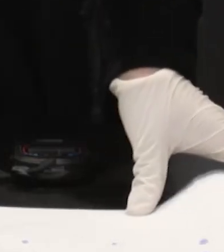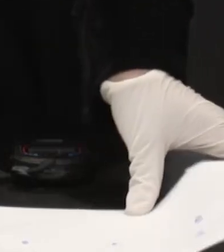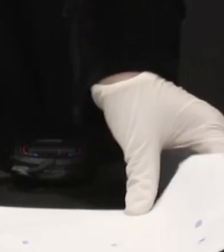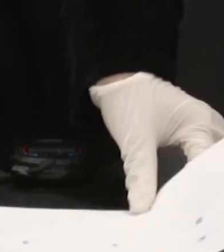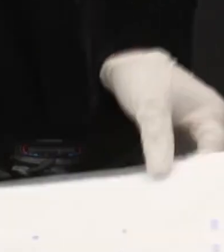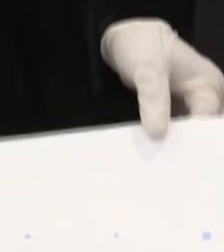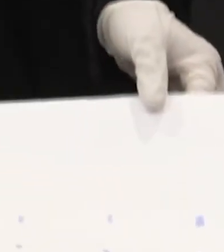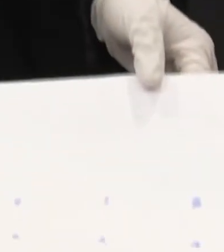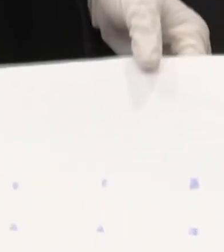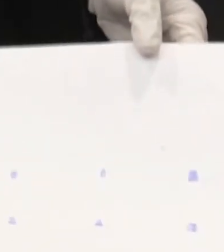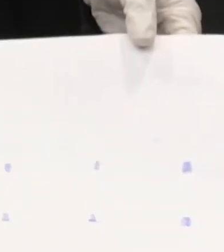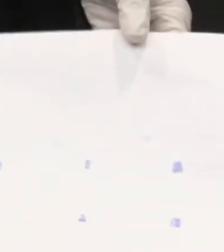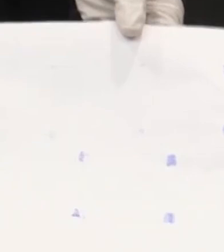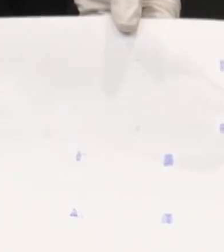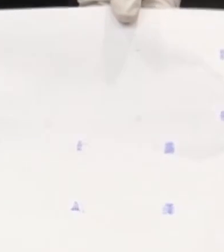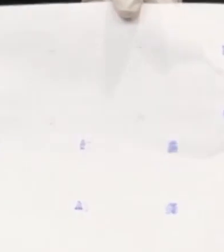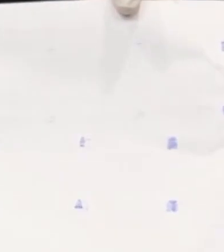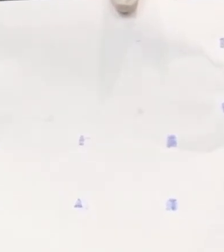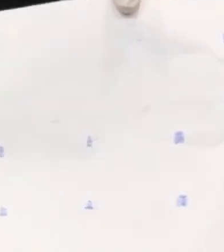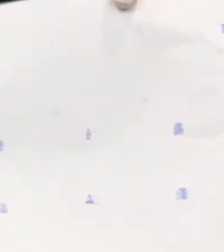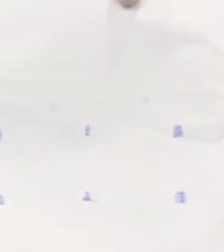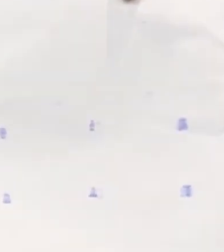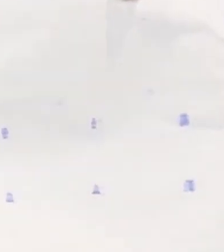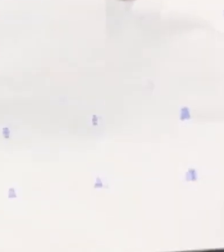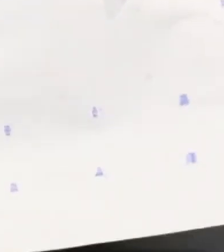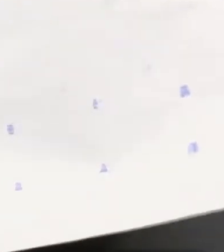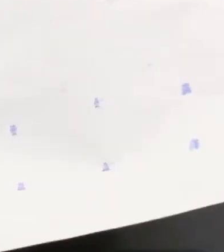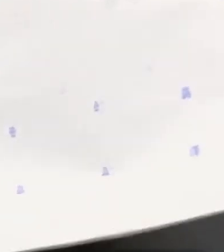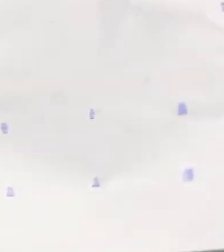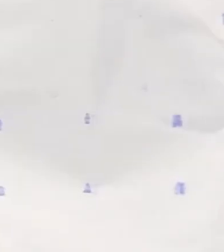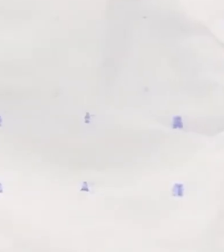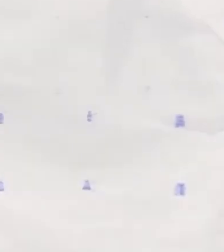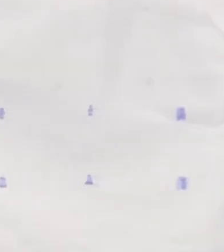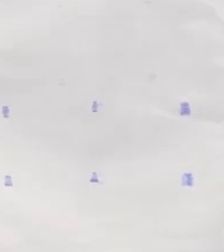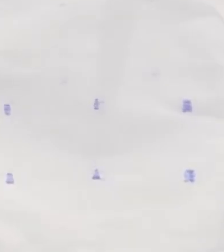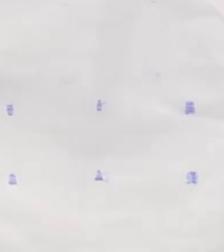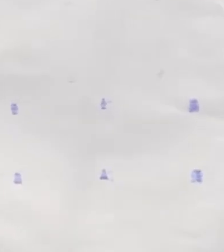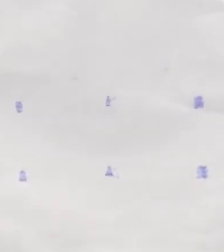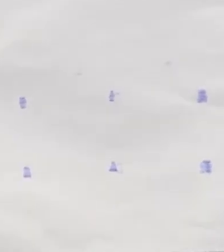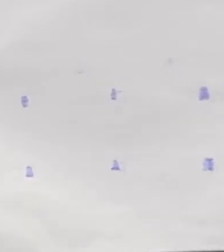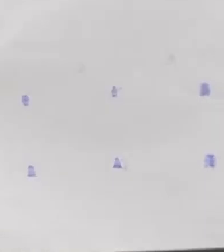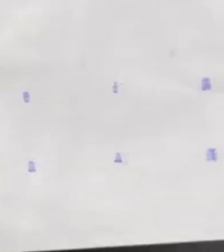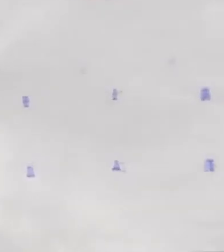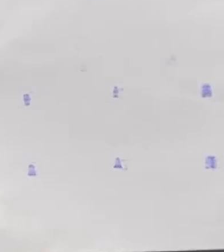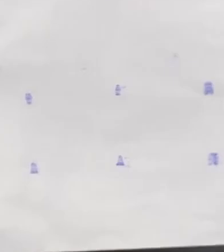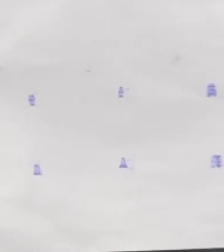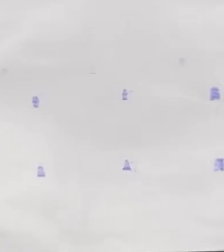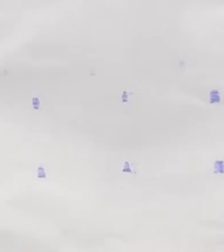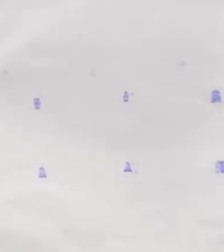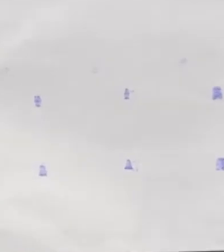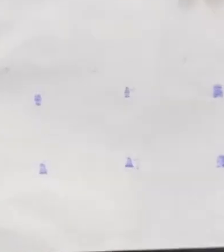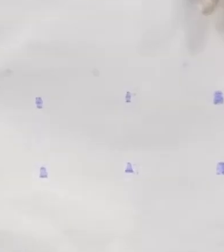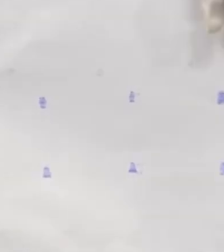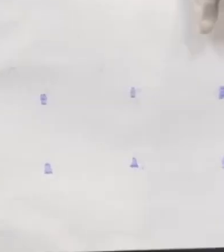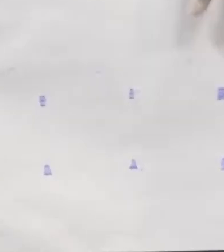انظر وترقب معي هنا اها ستلاحظ ان السياره طبعت ماذا